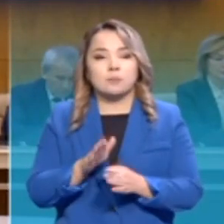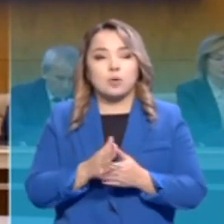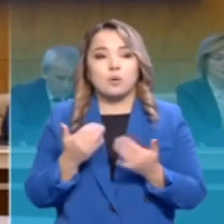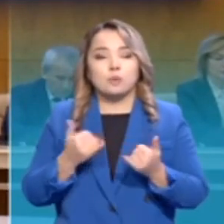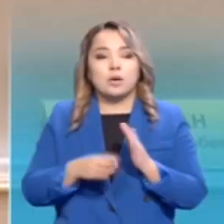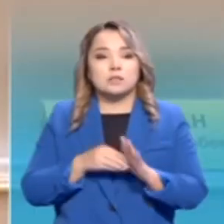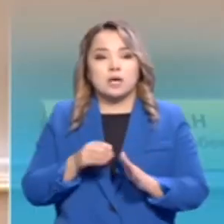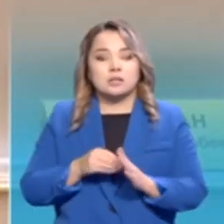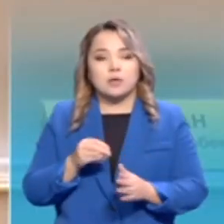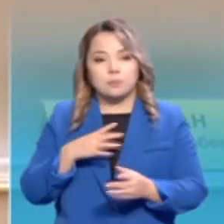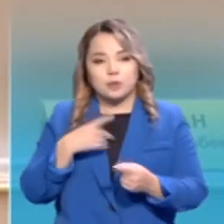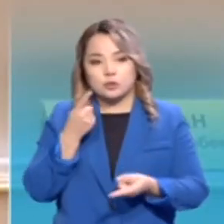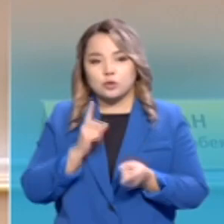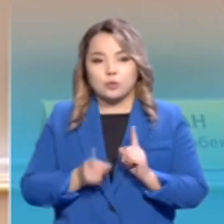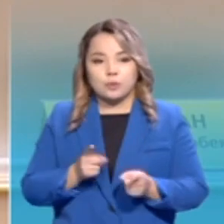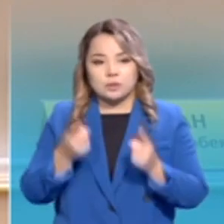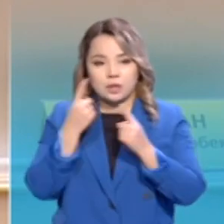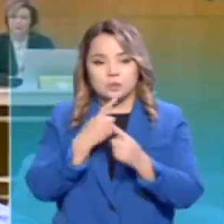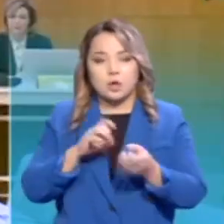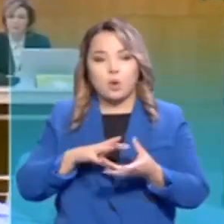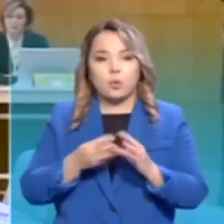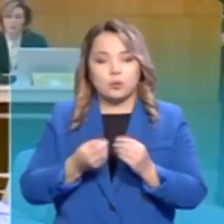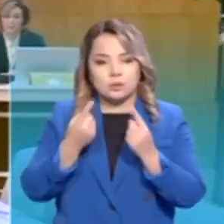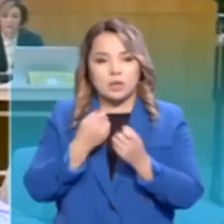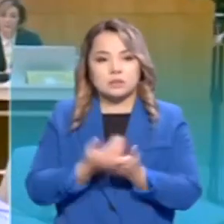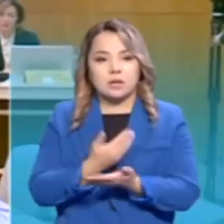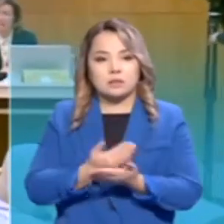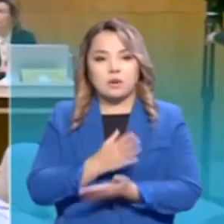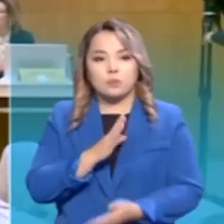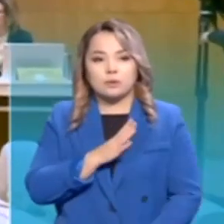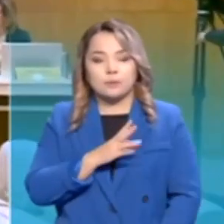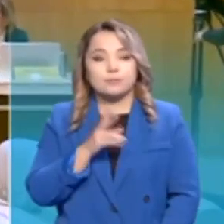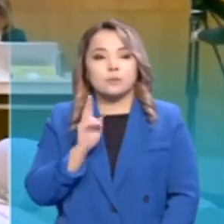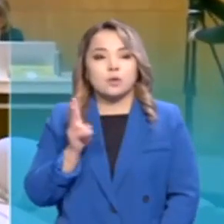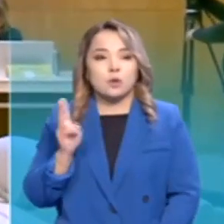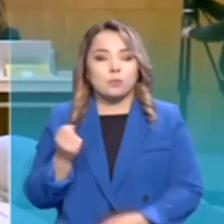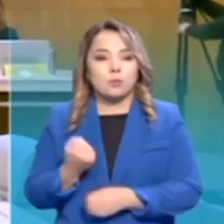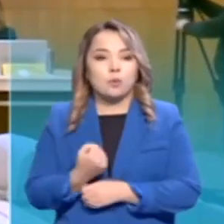Бүгін сайлаудың ресми қорытындысы жарияланды. Кім қолдайды?